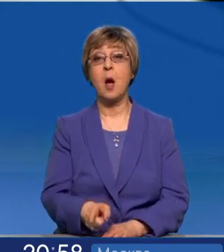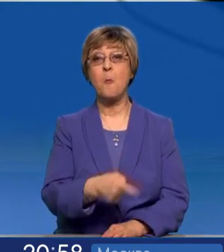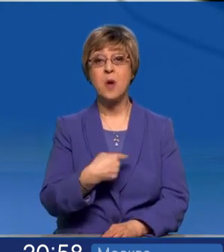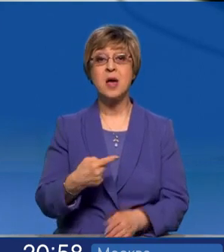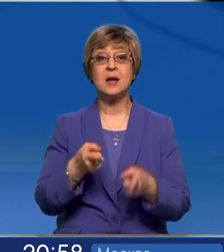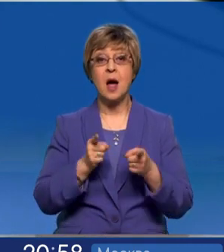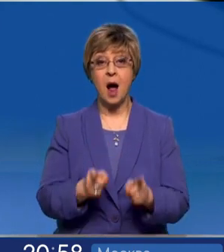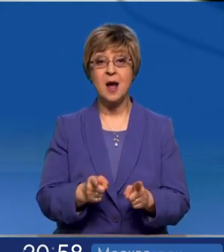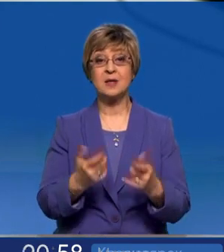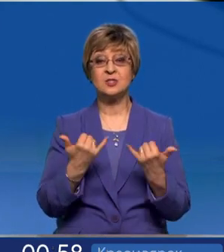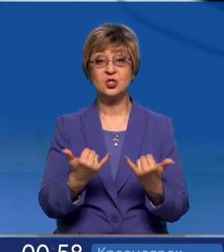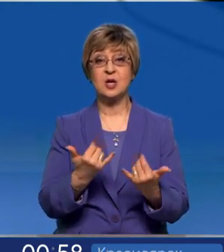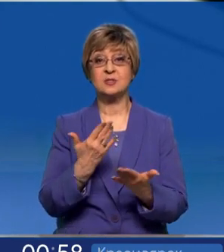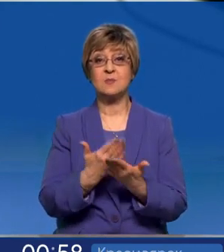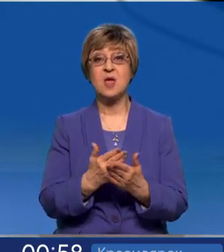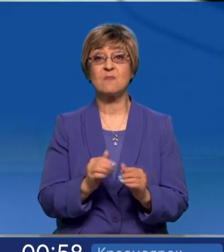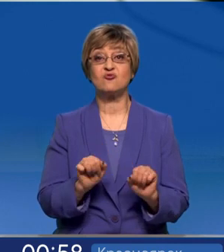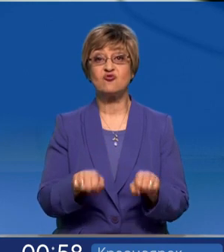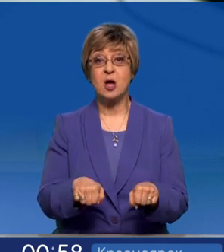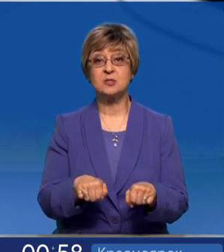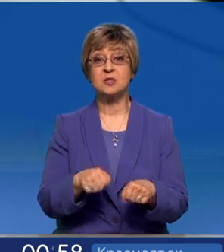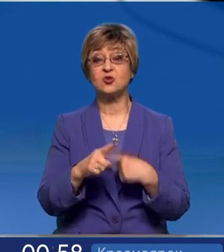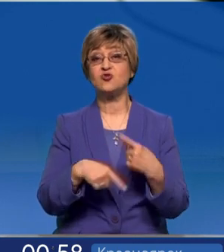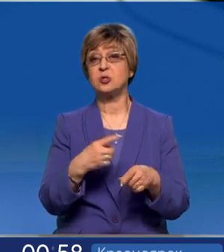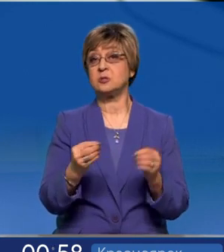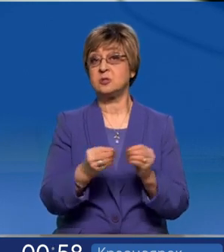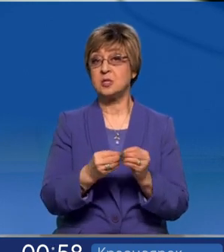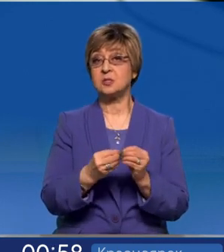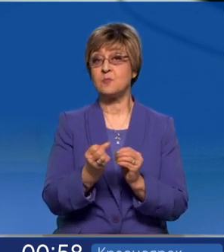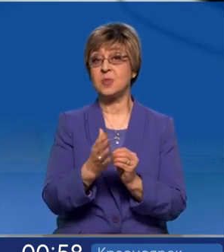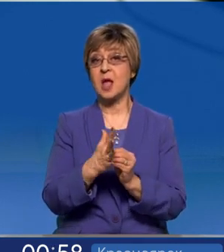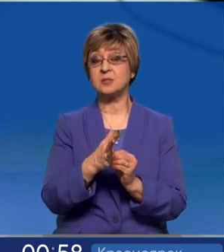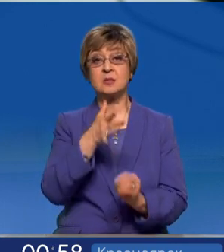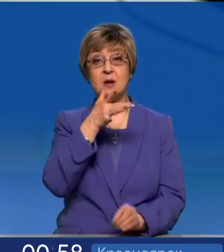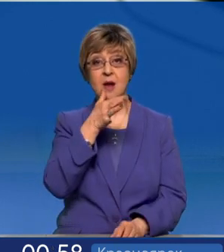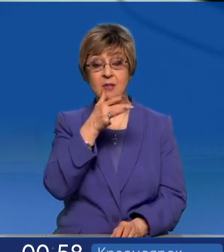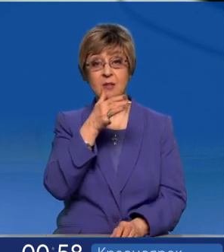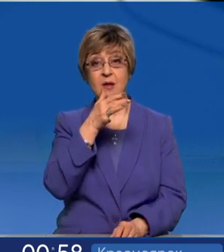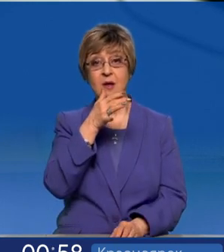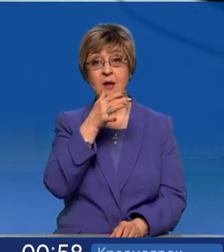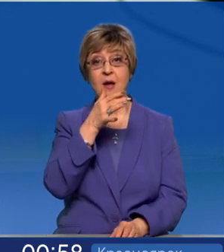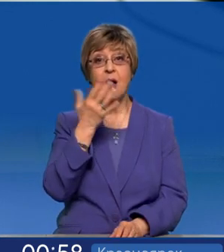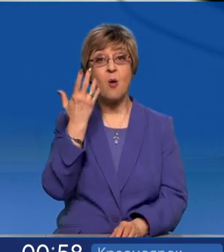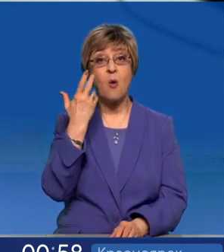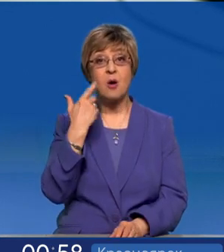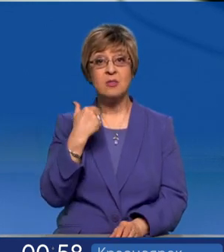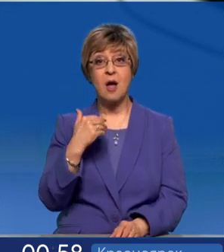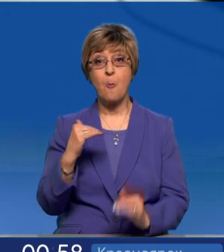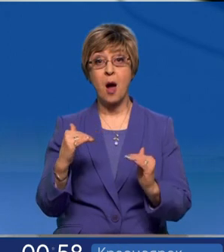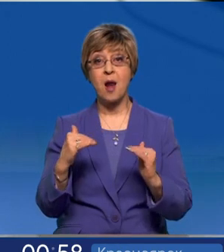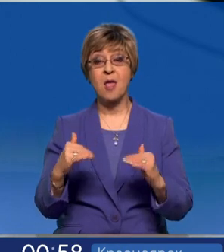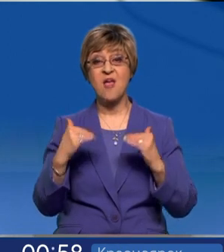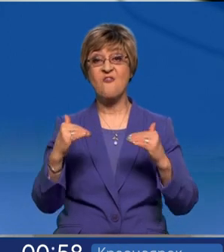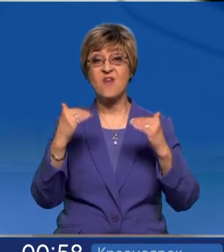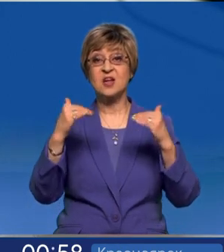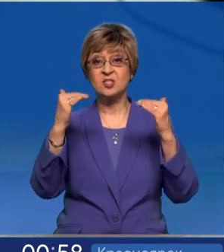сейчас имеем шанс через там, 10 лет, 15 лет, да, когда они реально вырастут и вот вырастут